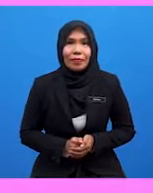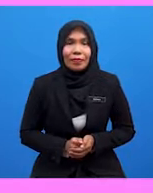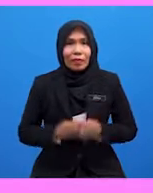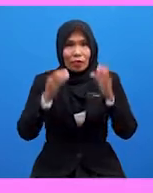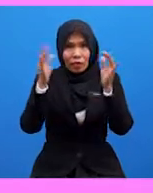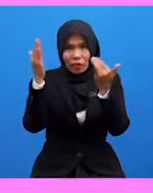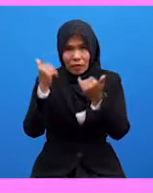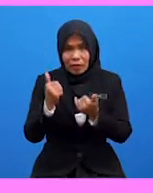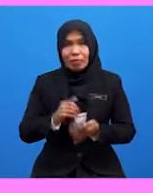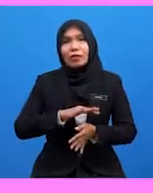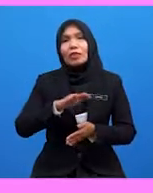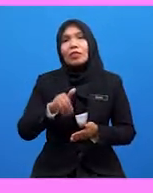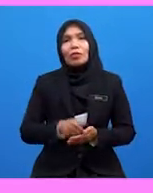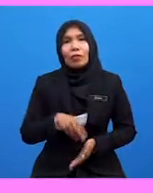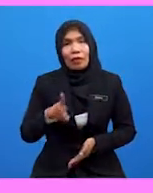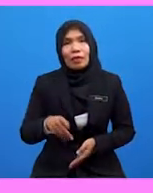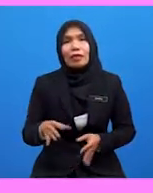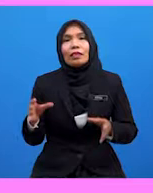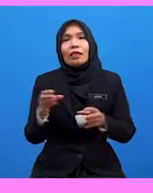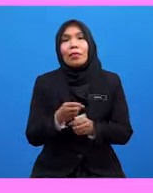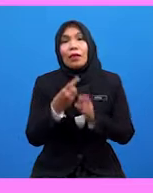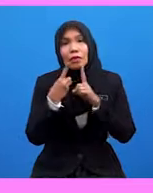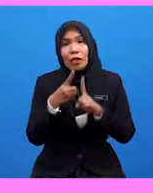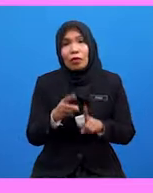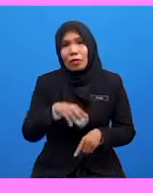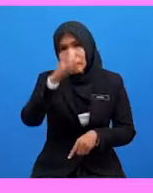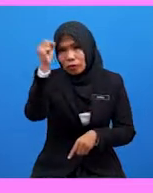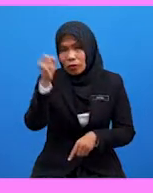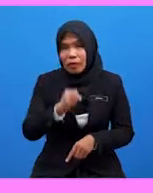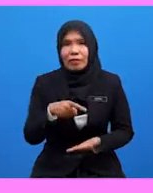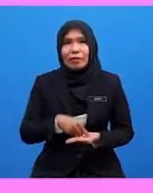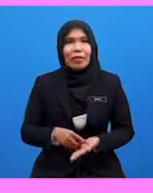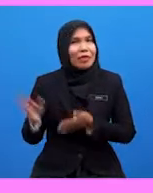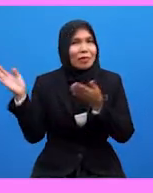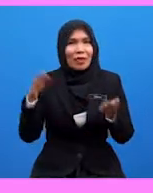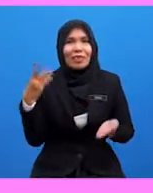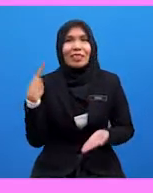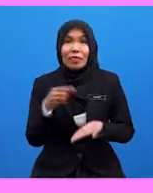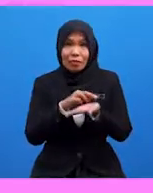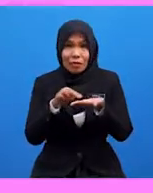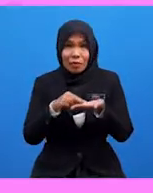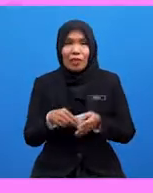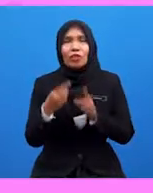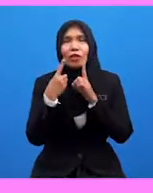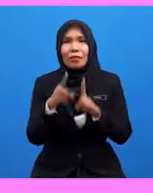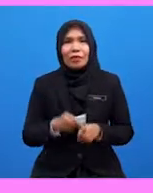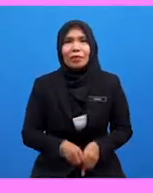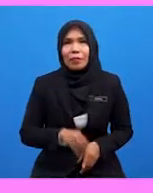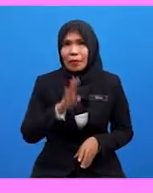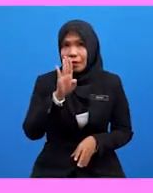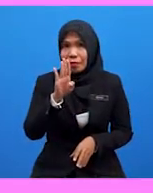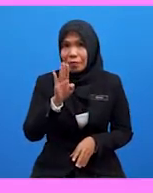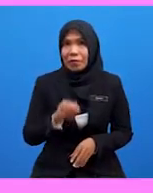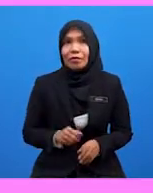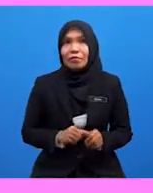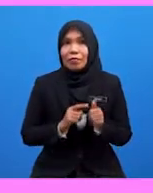Cikgu harap semua pelajar dapat menjawab soalan ini. Mari kita semak jawapan. 4A. Jenis ayat perintah